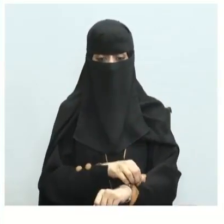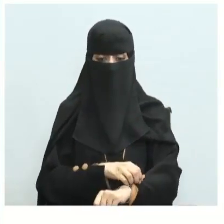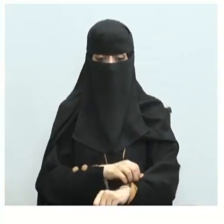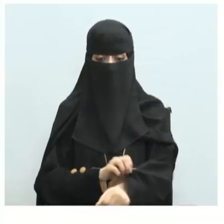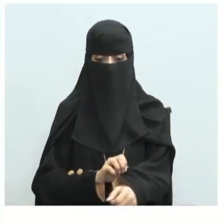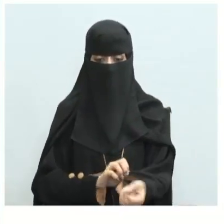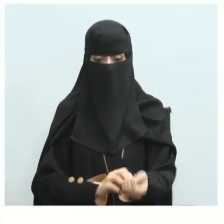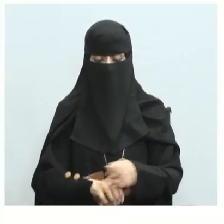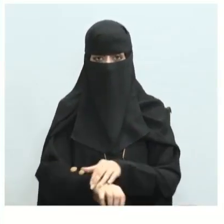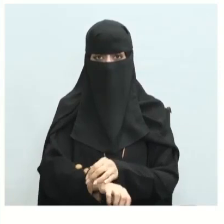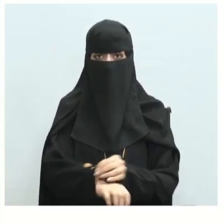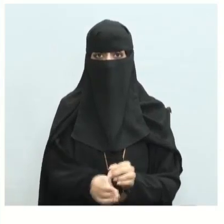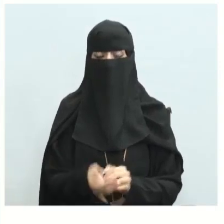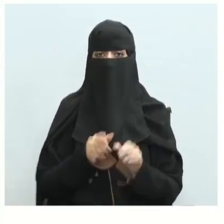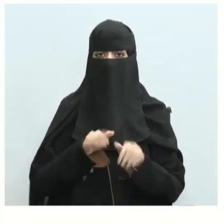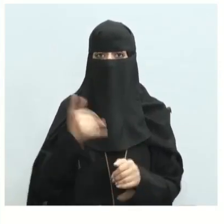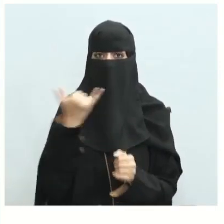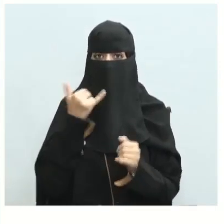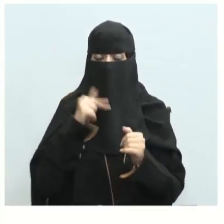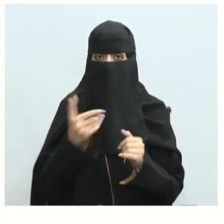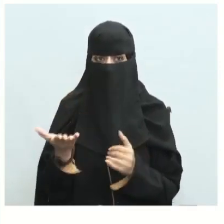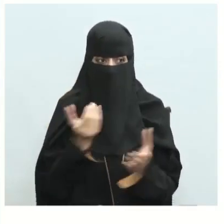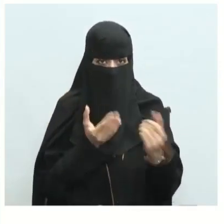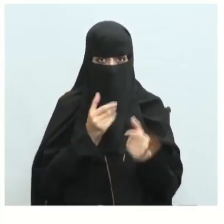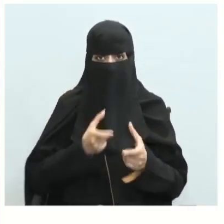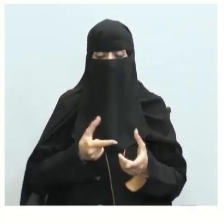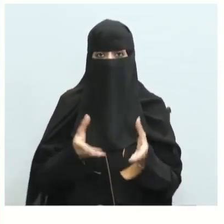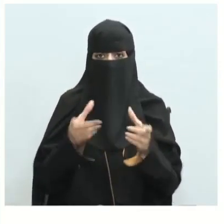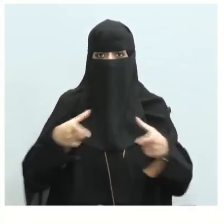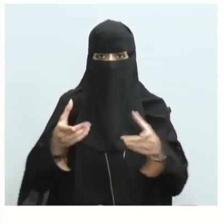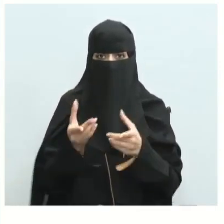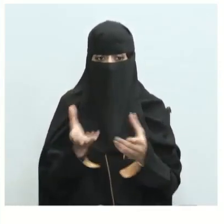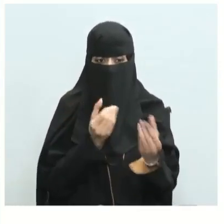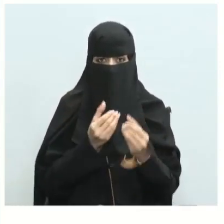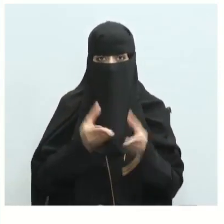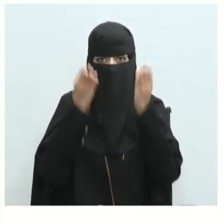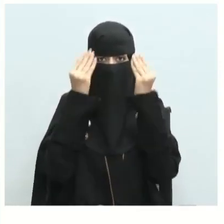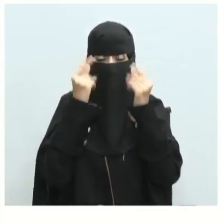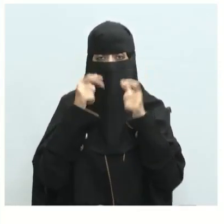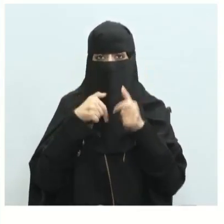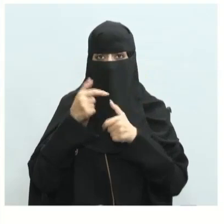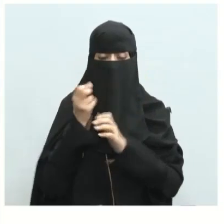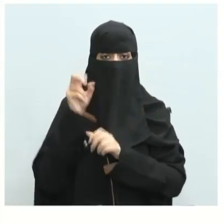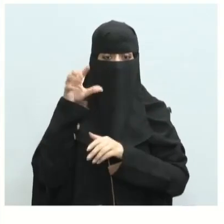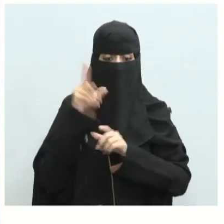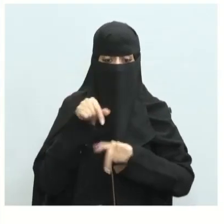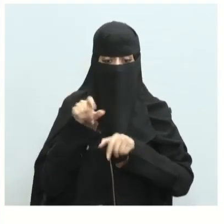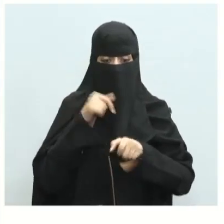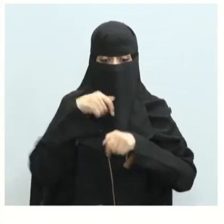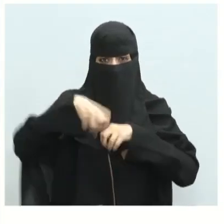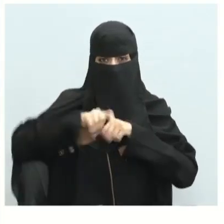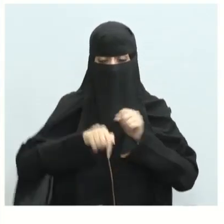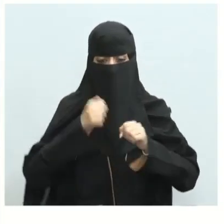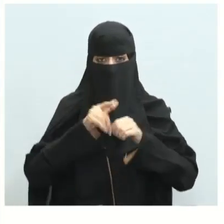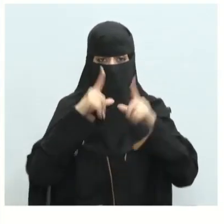الاختبارات قم بجمع المعلومات عن الشركه والفرع الاقتصادي وعن صوره المهنه واقرا هذه المعلومات جيدا مهم